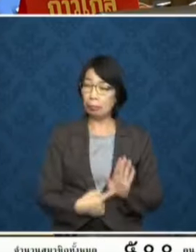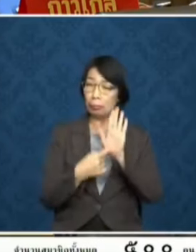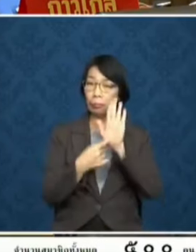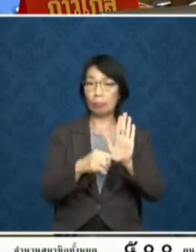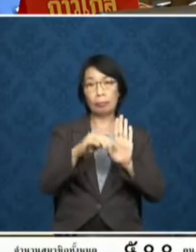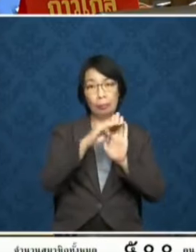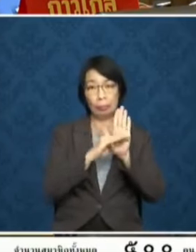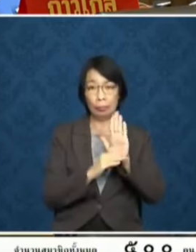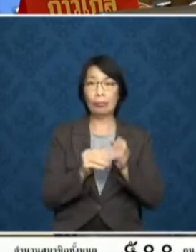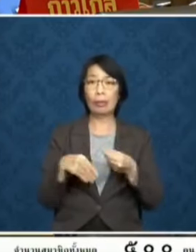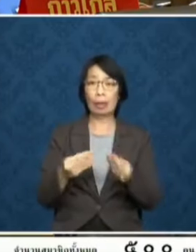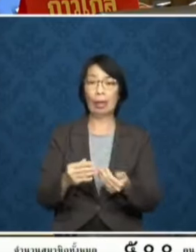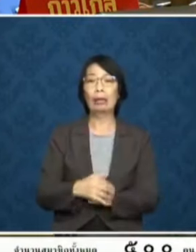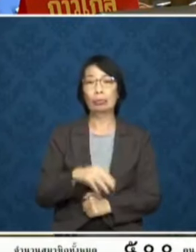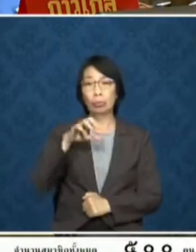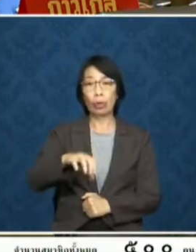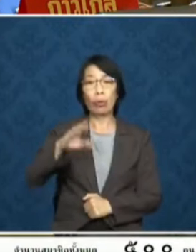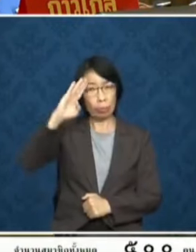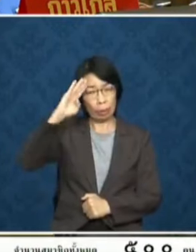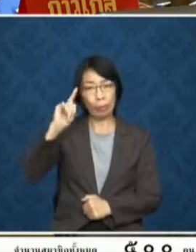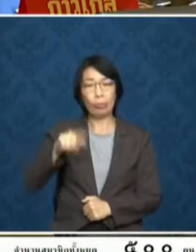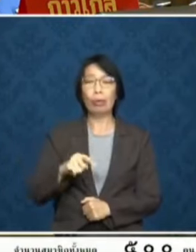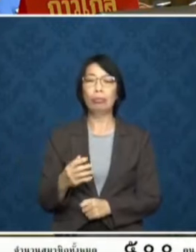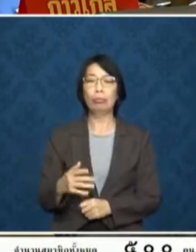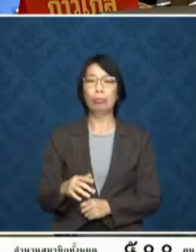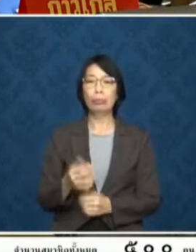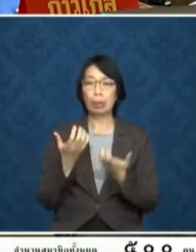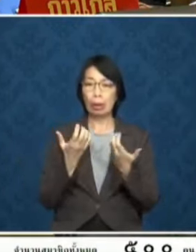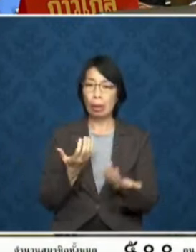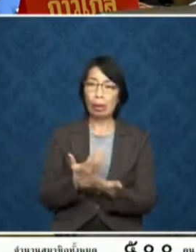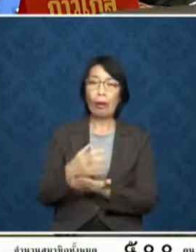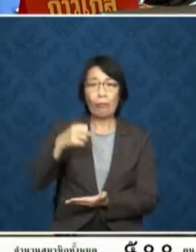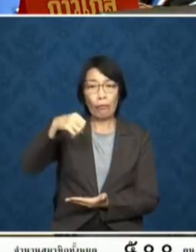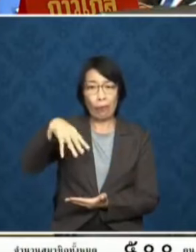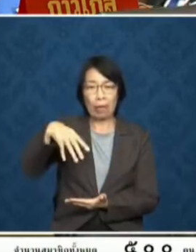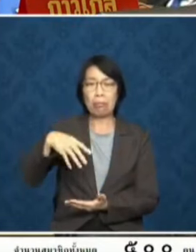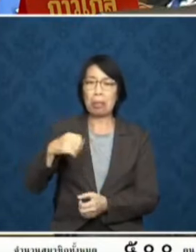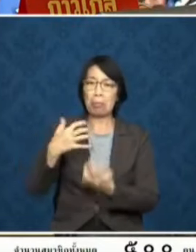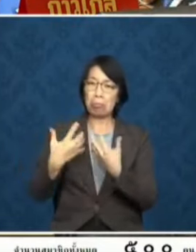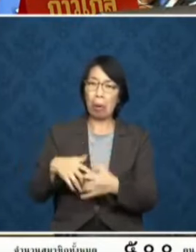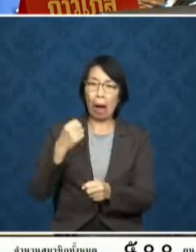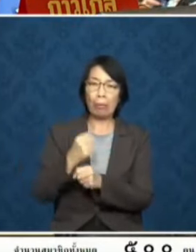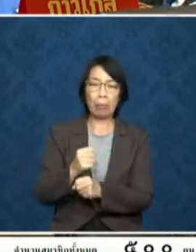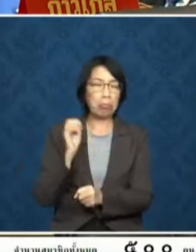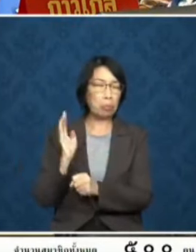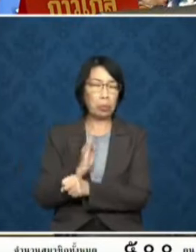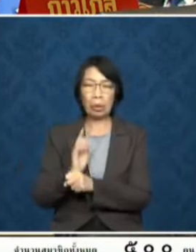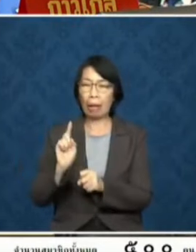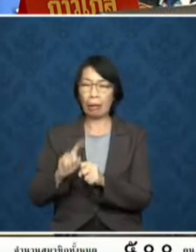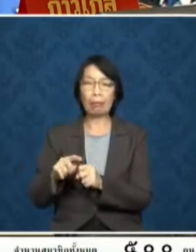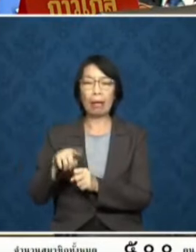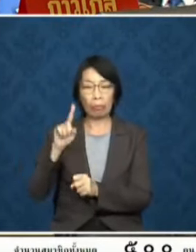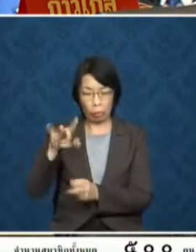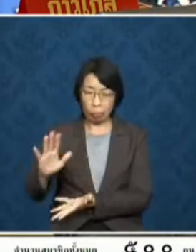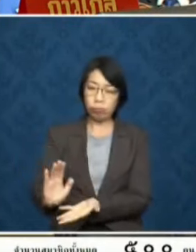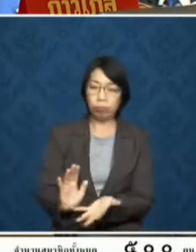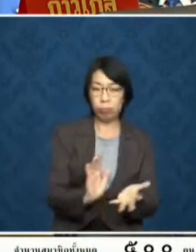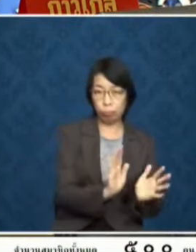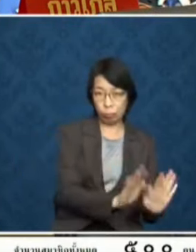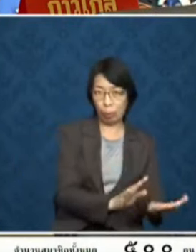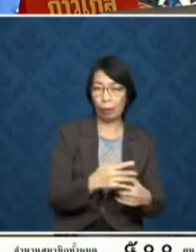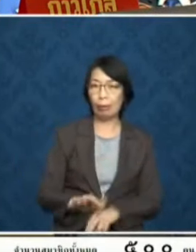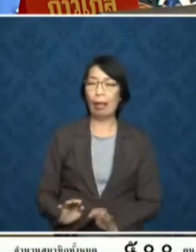ก็คือกองทัพควรปล่อยวางจากธุรกิจไฟได้แล้วทบทวนบทบาทที่แท้จริงของตัวเองและให้การ